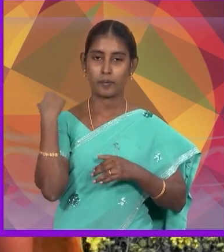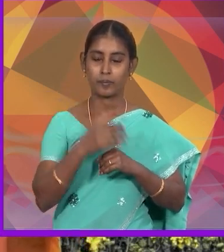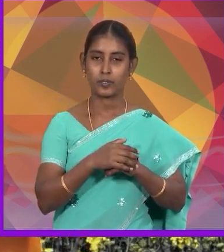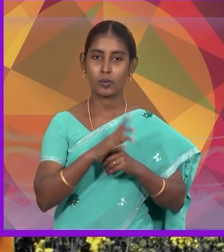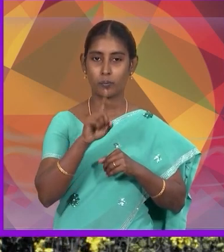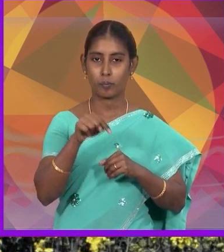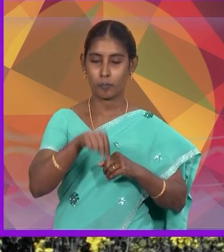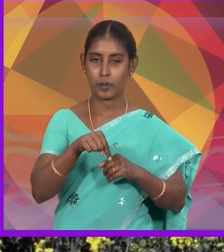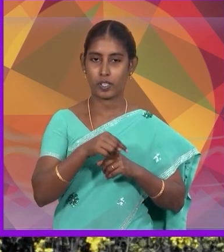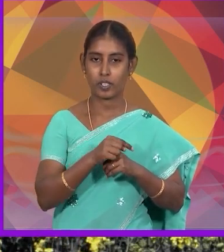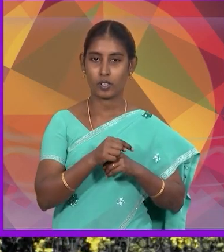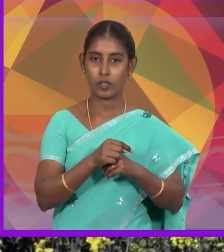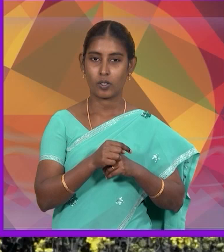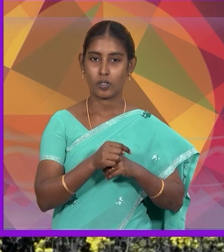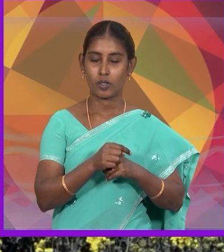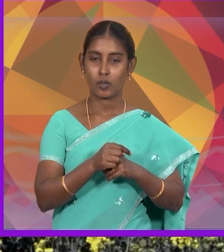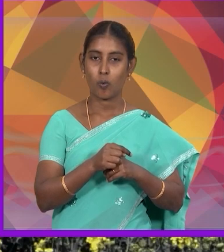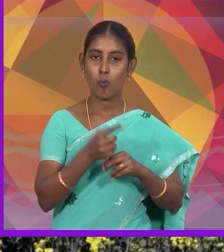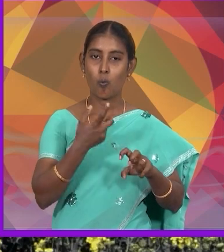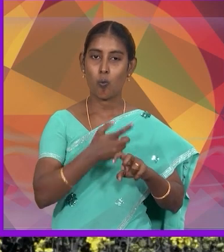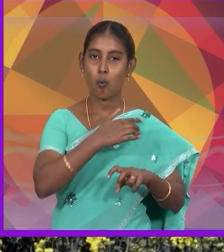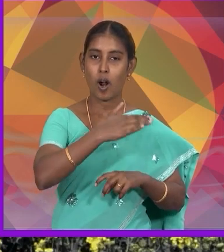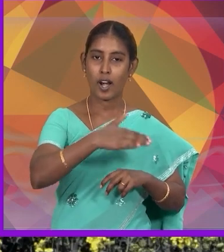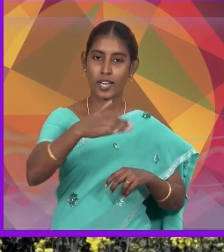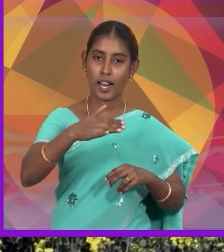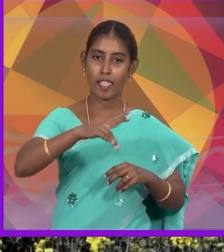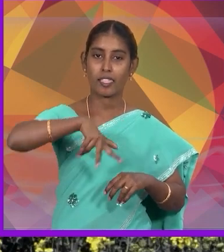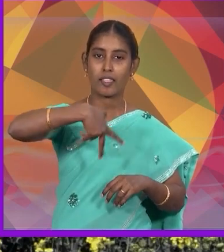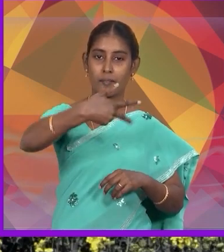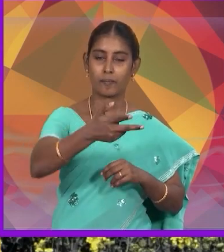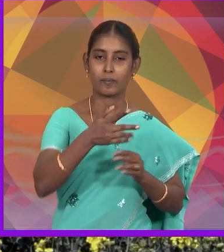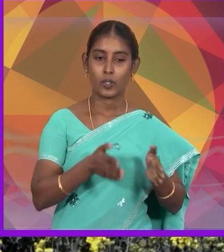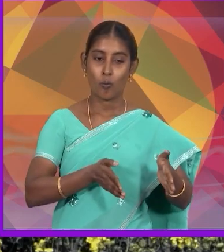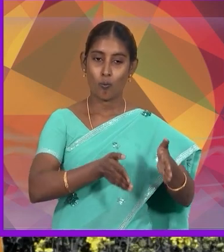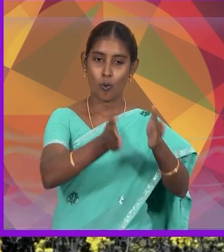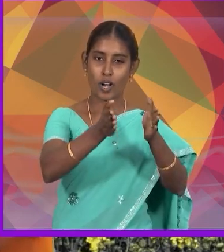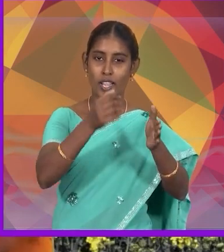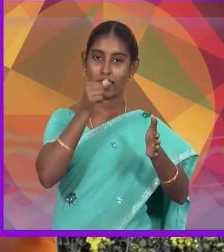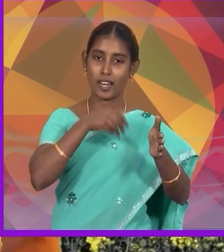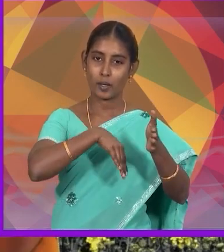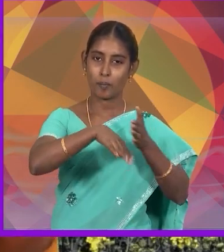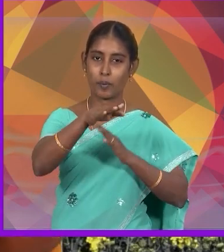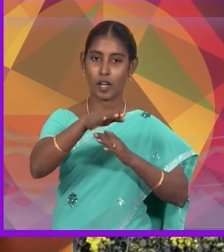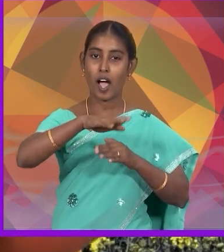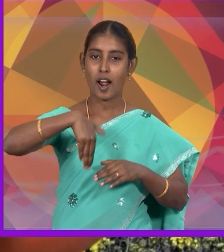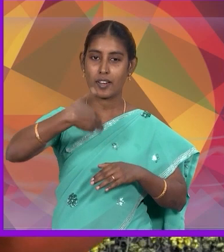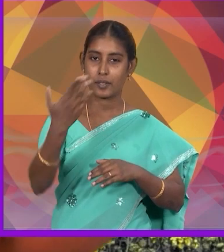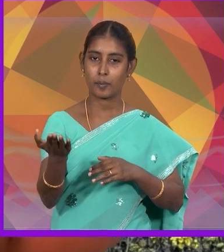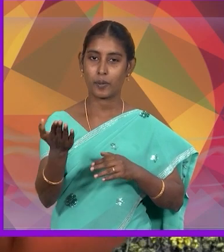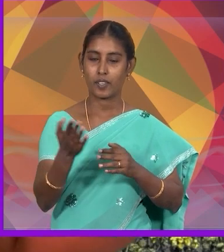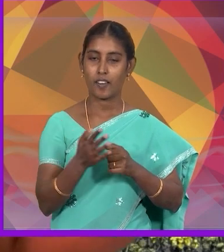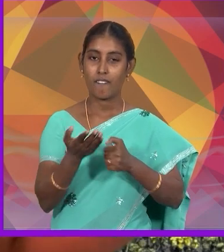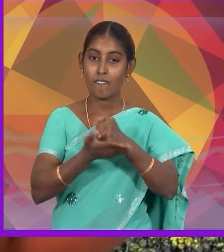இப்ப ஓடையெல்லாம் தாண்டி போய் ஒன்னரை குழி நிலம், ஓடையில தண்ணி போகும், அதுக்கு அடுத்த பக்கமா